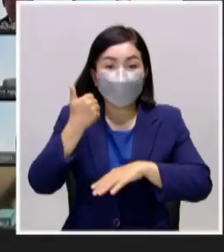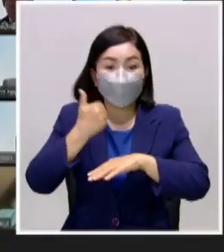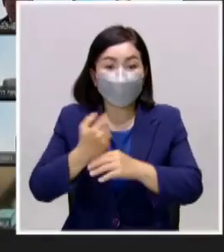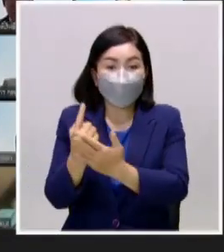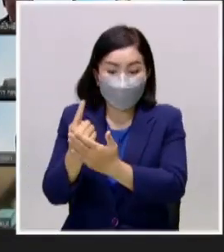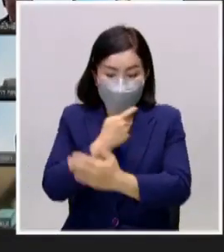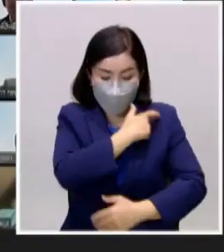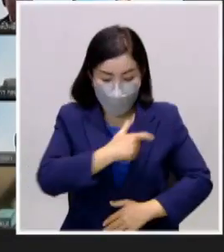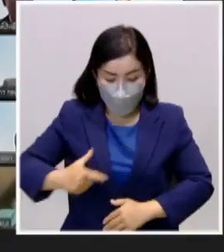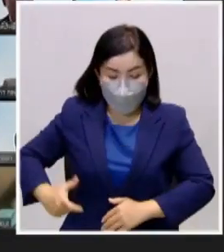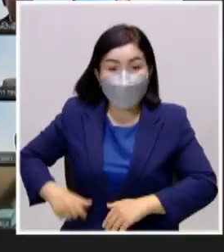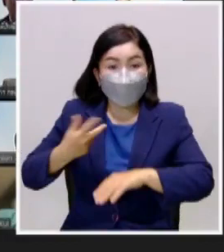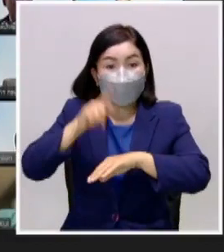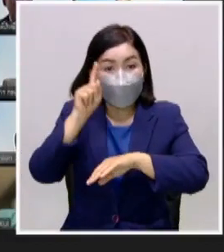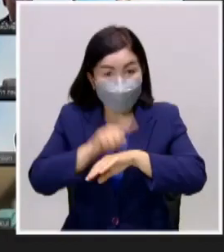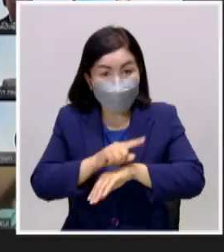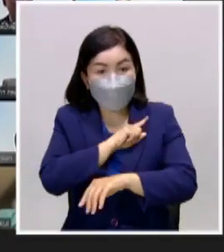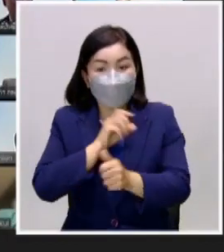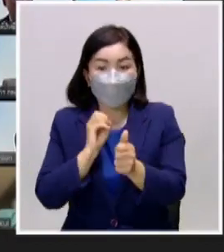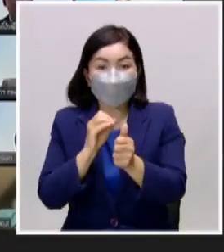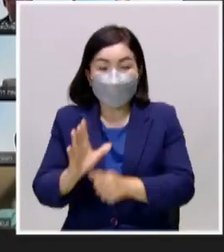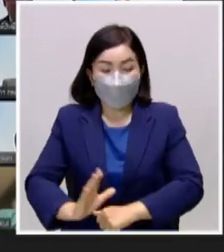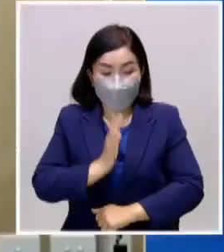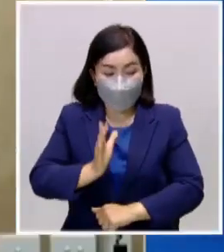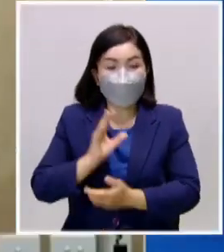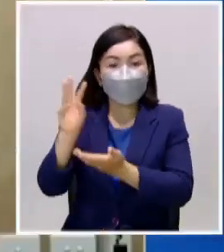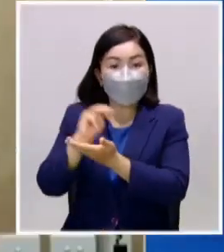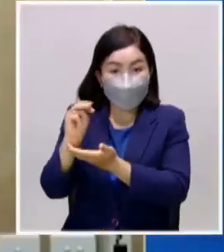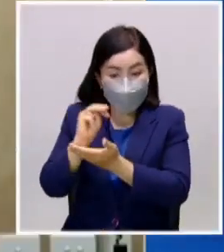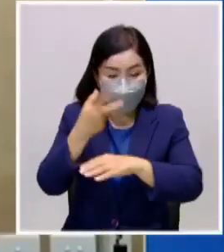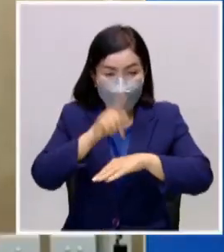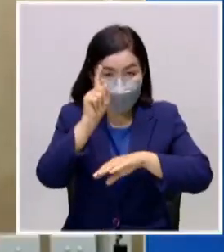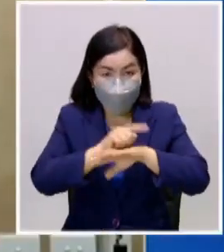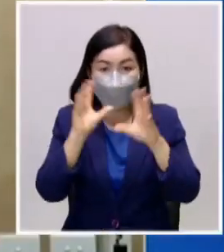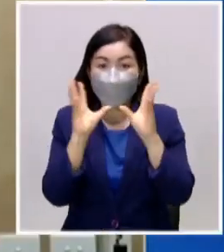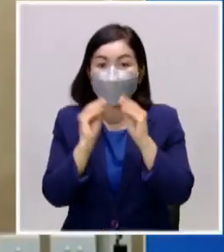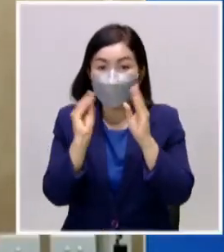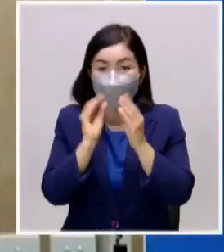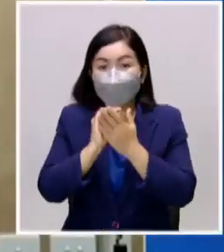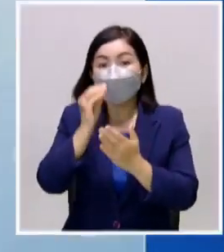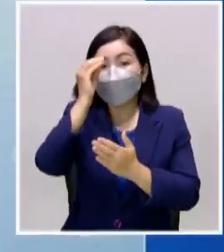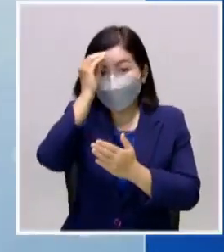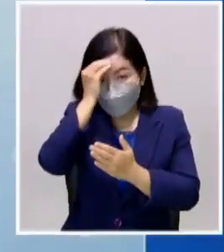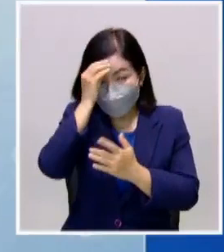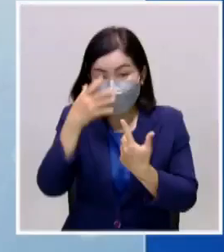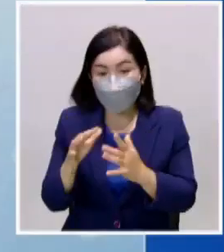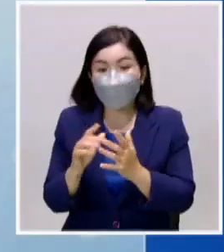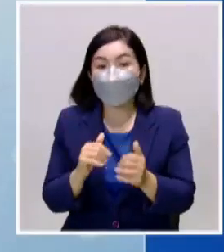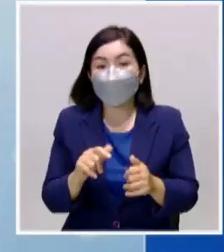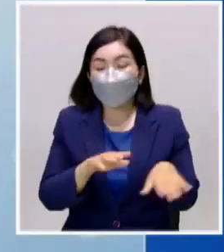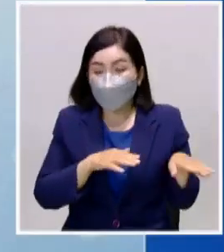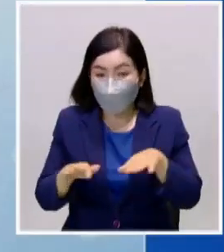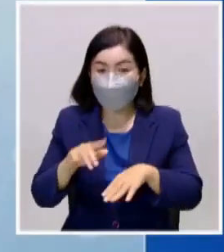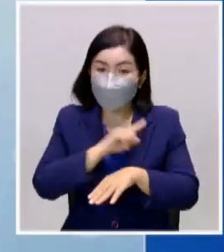มนตรีในฐานะประธานที่ปรึกษากิตติมศักดิ์มูลนิธิเป็นประธานการประชุมพร้อมด้วยคณะที่ปรึกษาและ